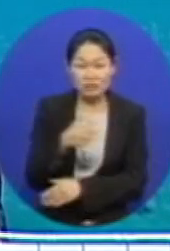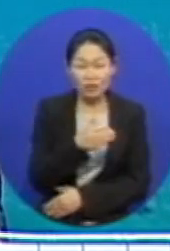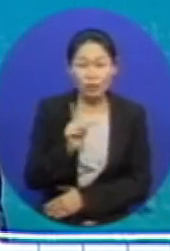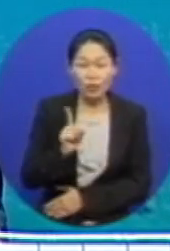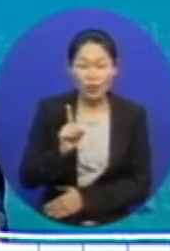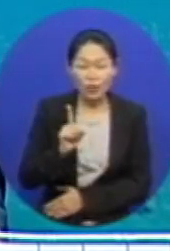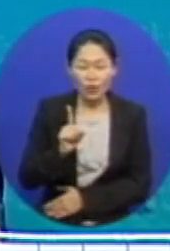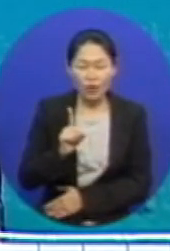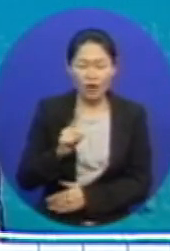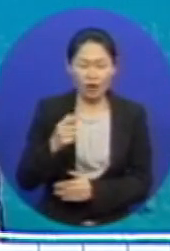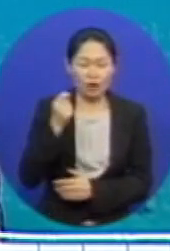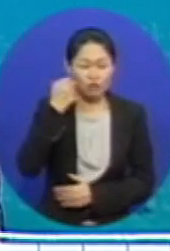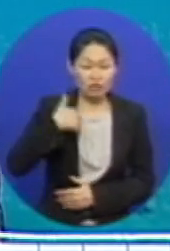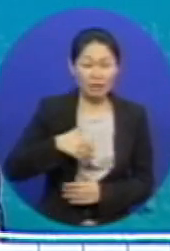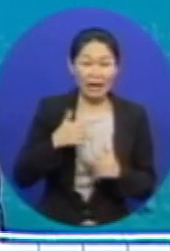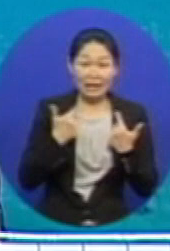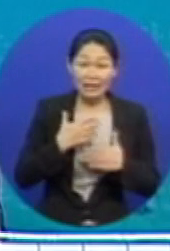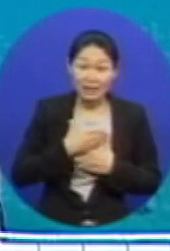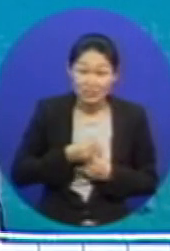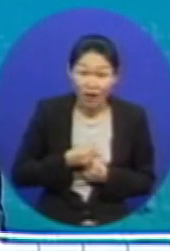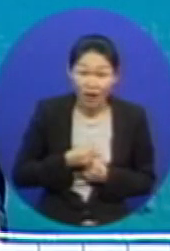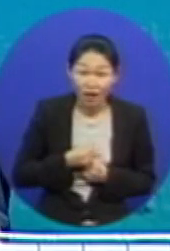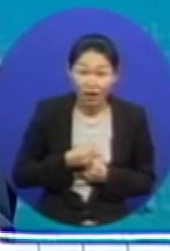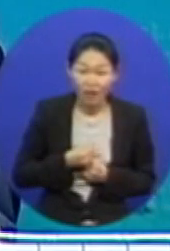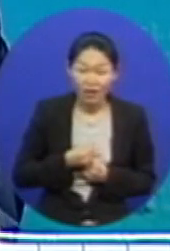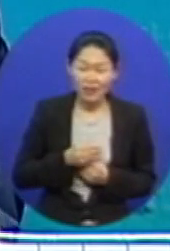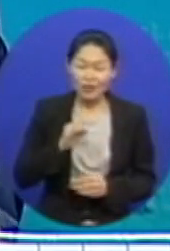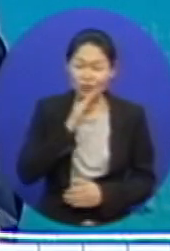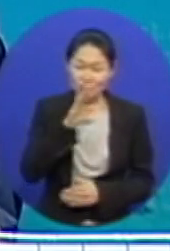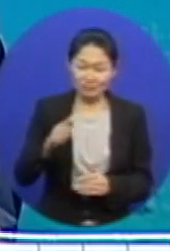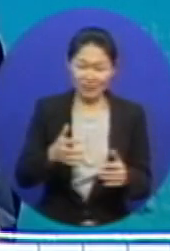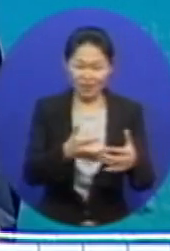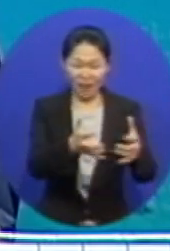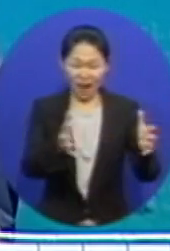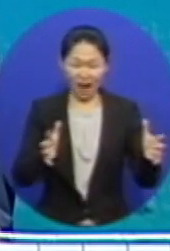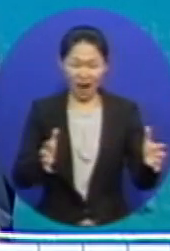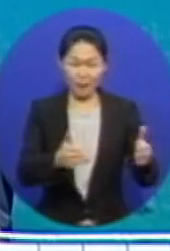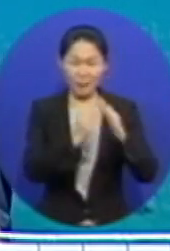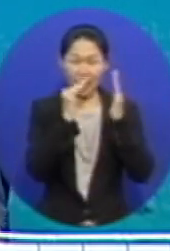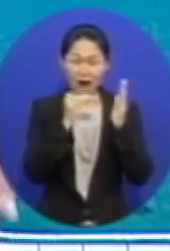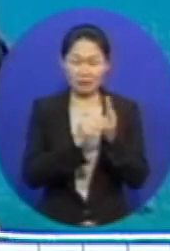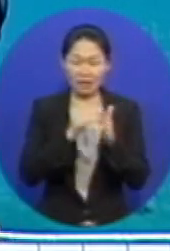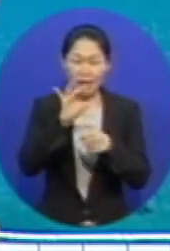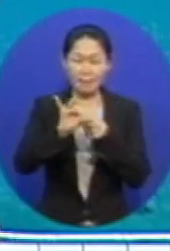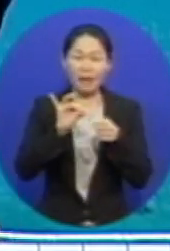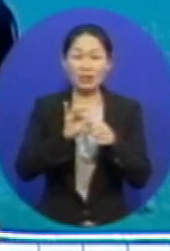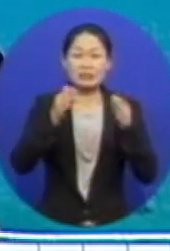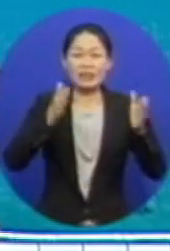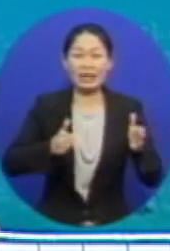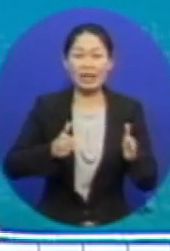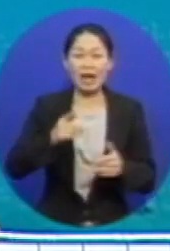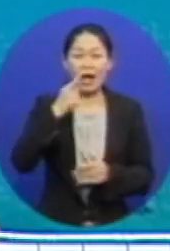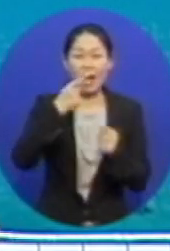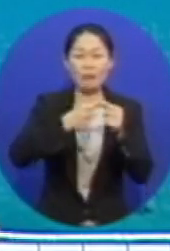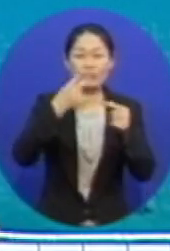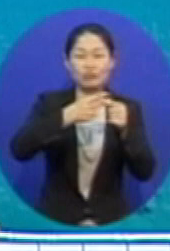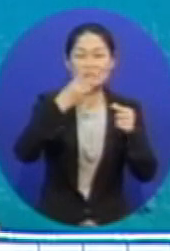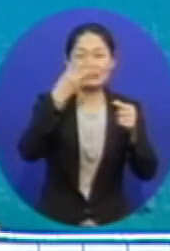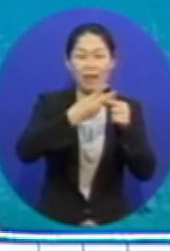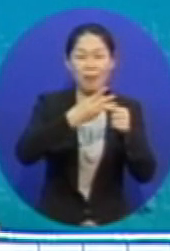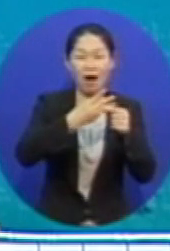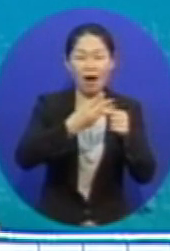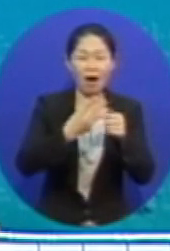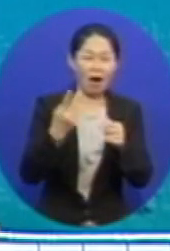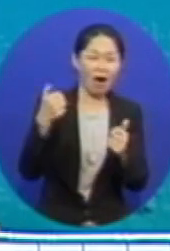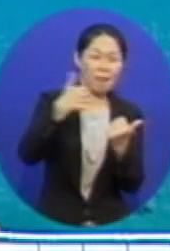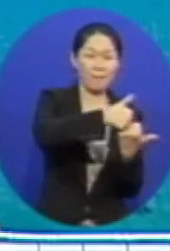늘 안전 했을까요 만리장성 쌓아놓고 100년 사이에 세 번이나 뚫려 써요 만리장성이